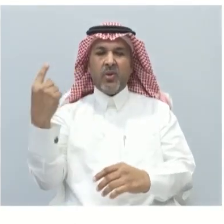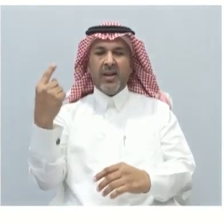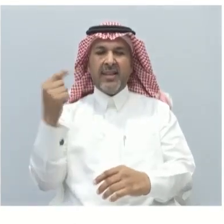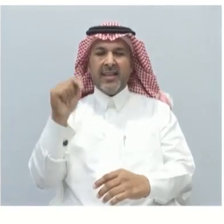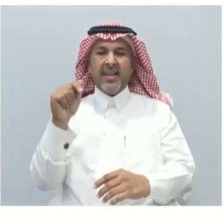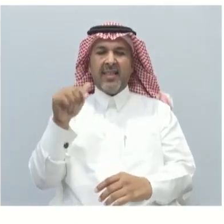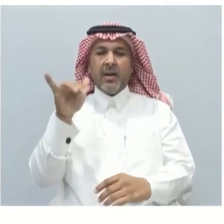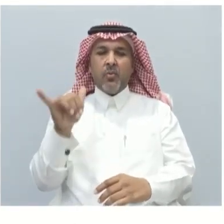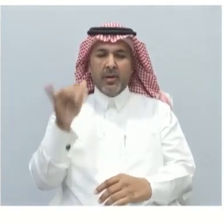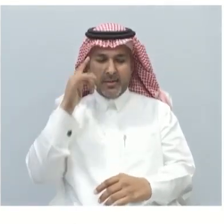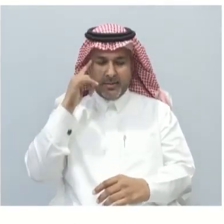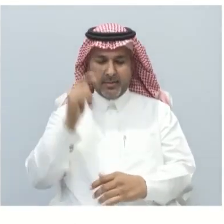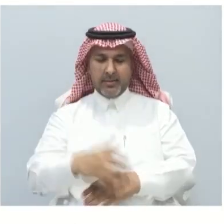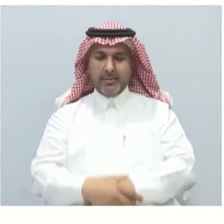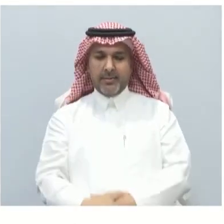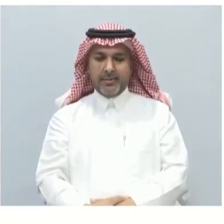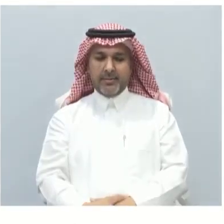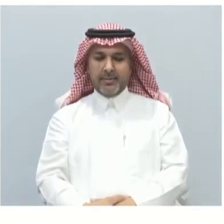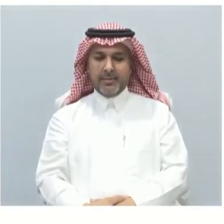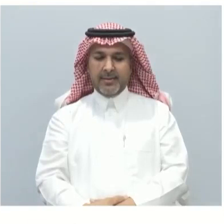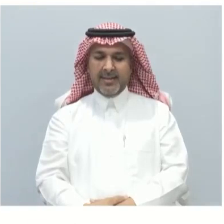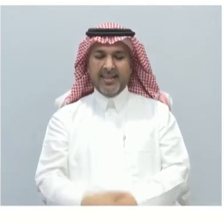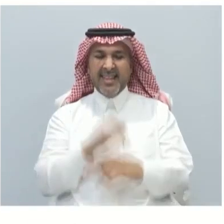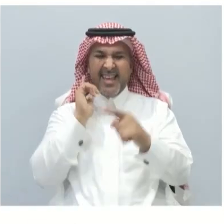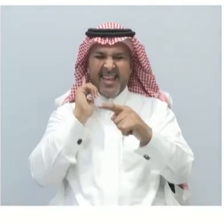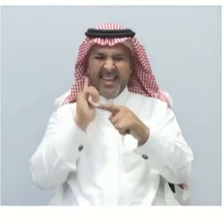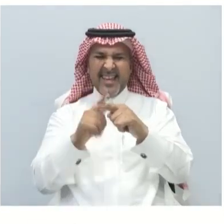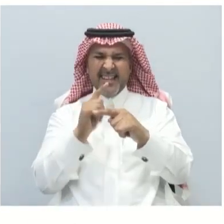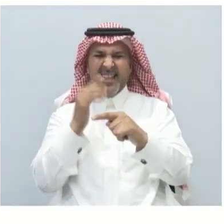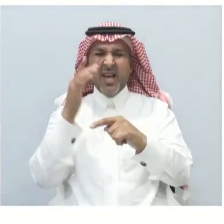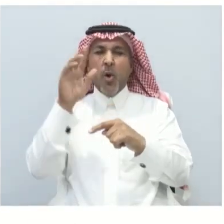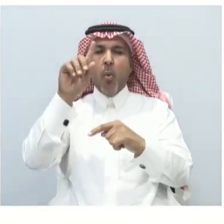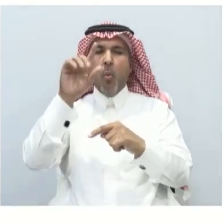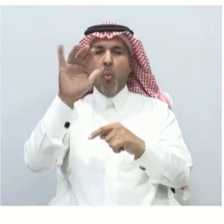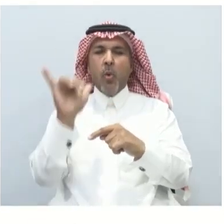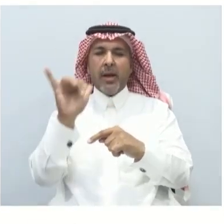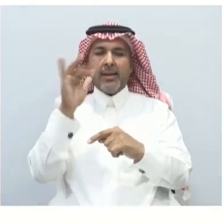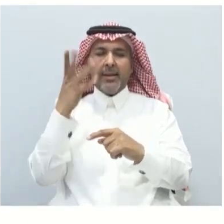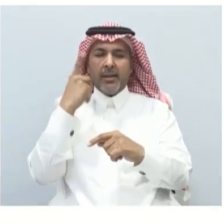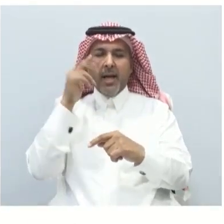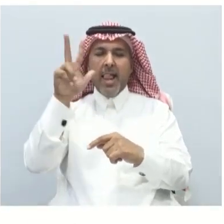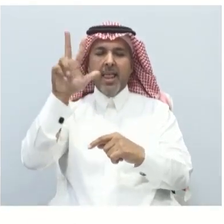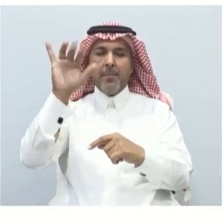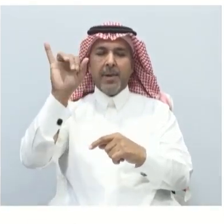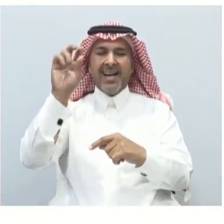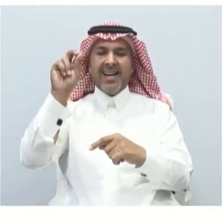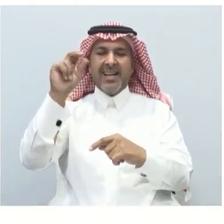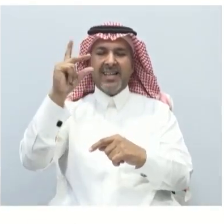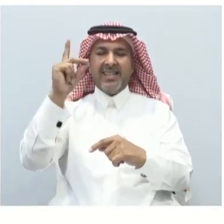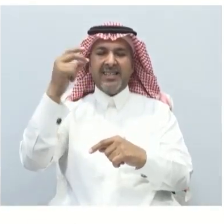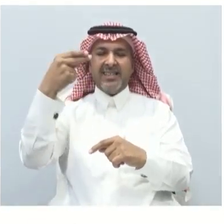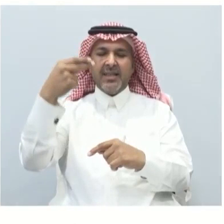هو المقطع واي فبالتالي راح نقول هنا ان المقطع مقطع واي يساوي كم